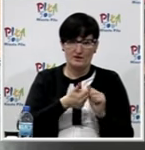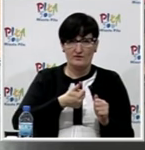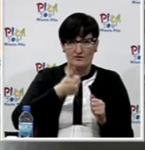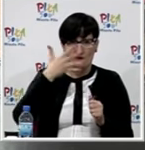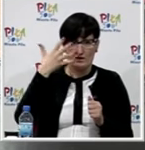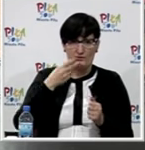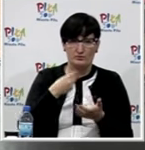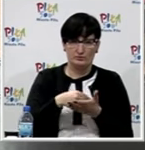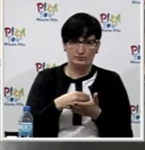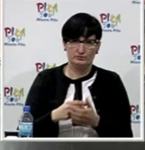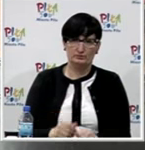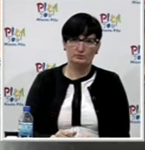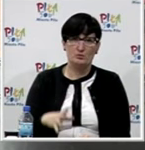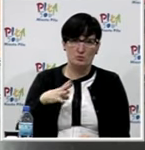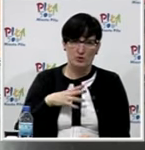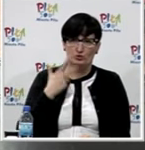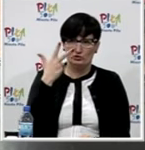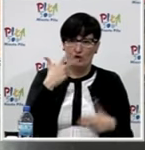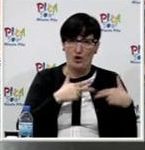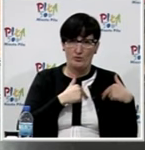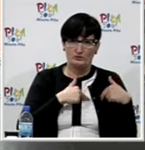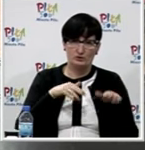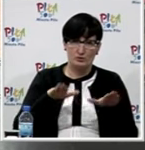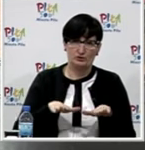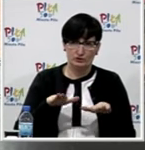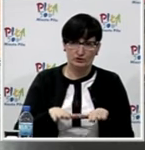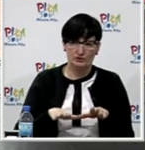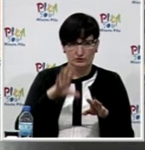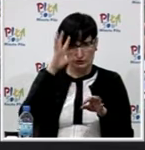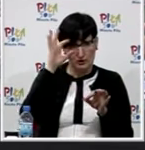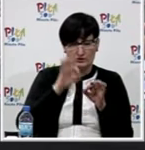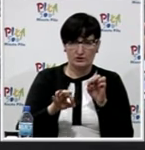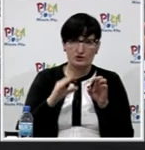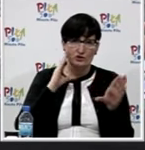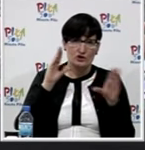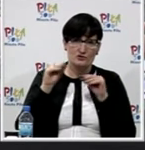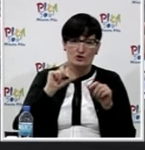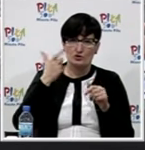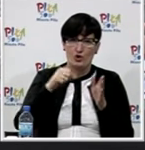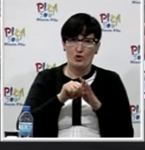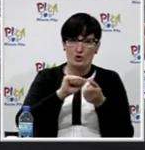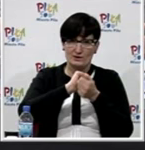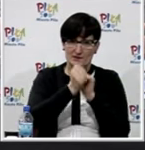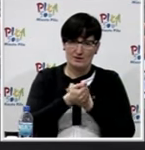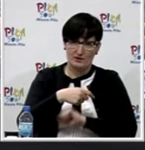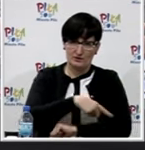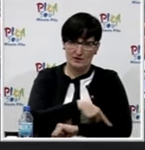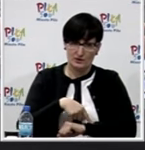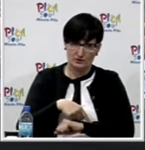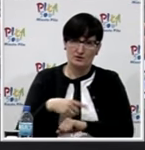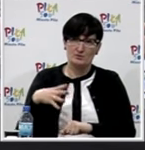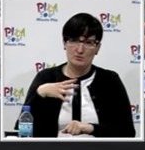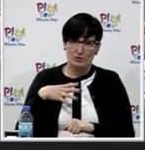był przedmiotem posiedzeń wszystkich trzech komisji. Szczegółowe informacje co do zmian i zakresu omówiłam na tych komisjach,